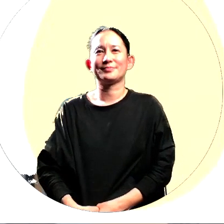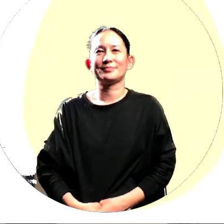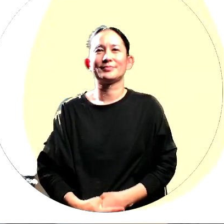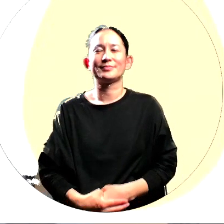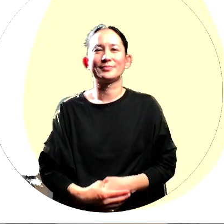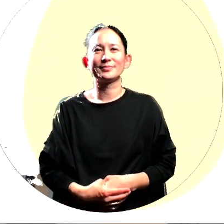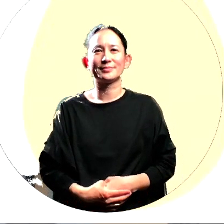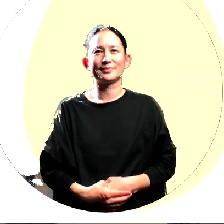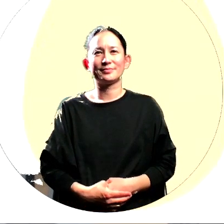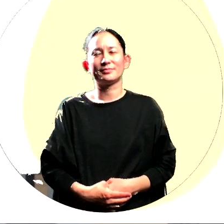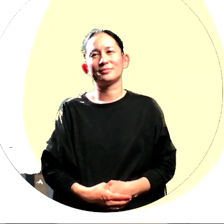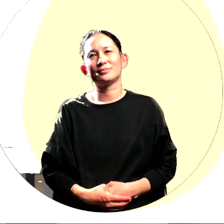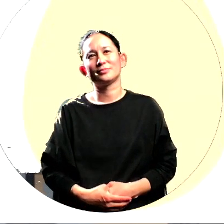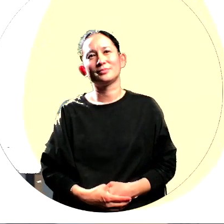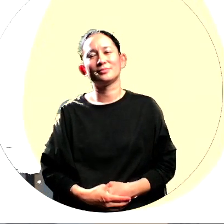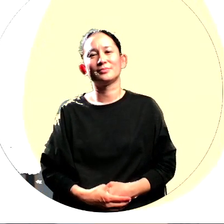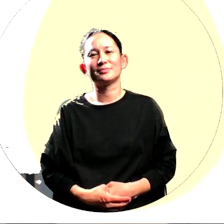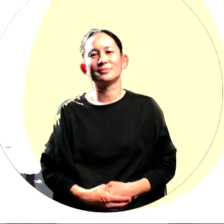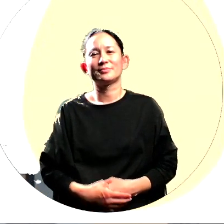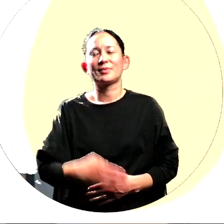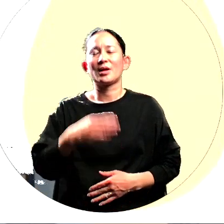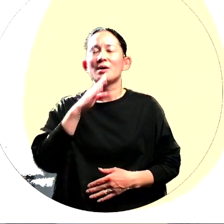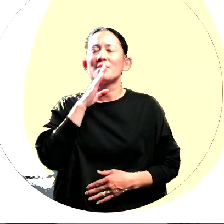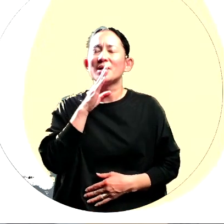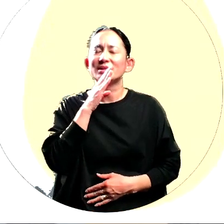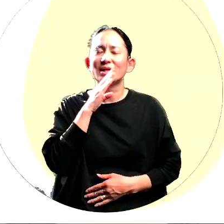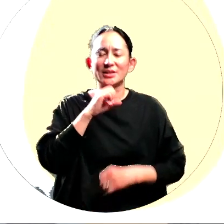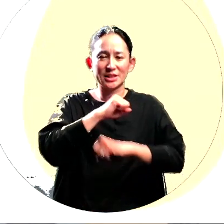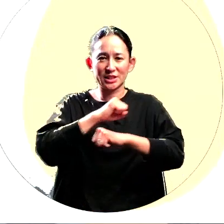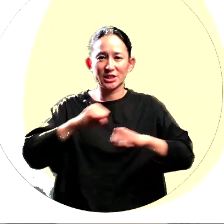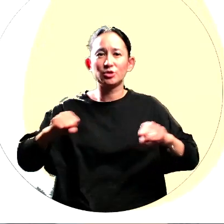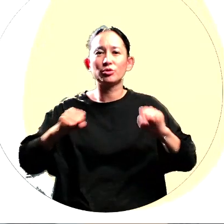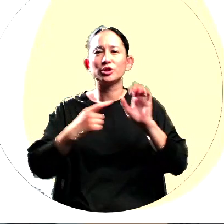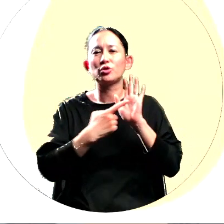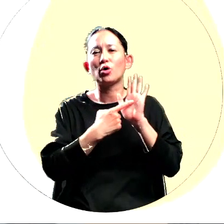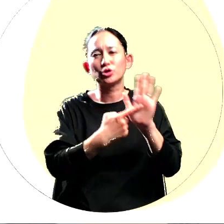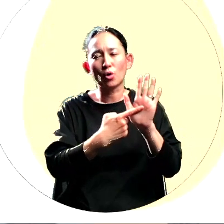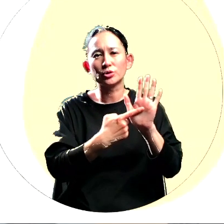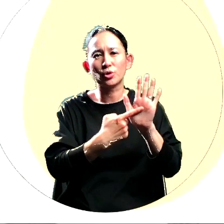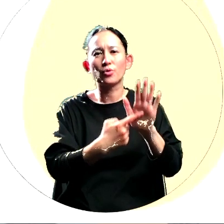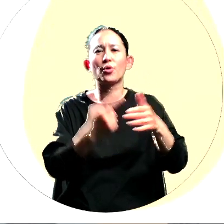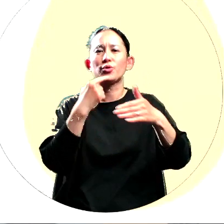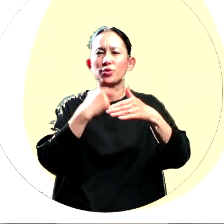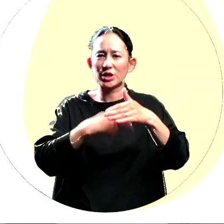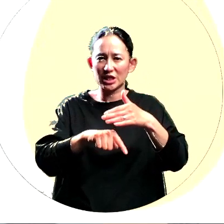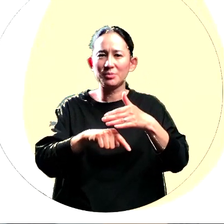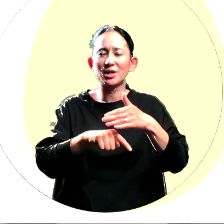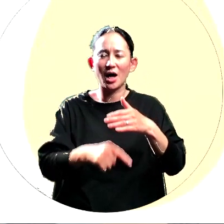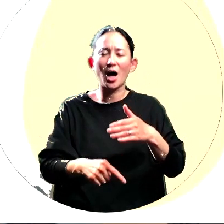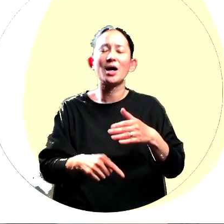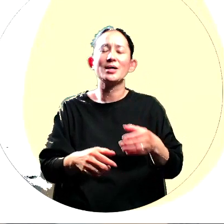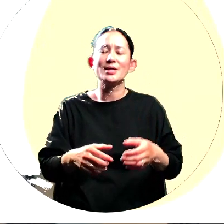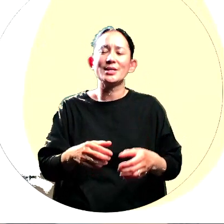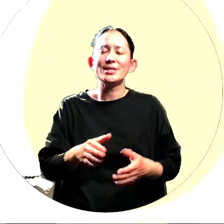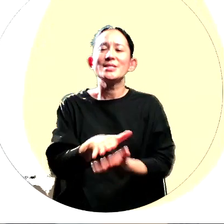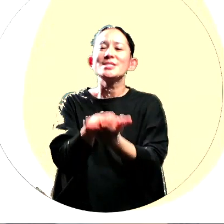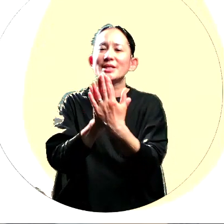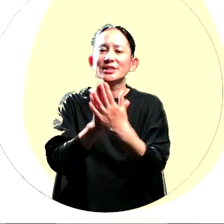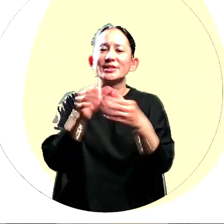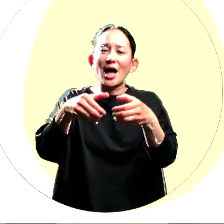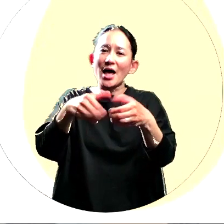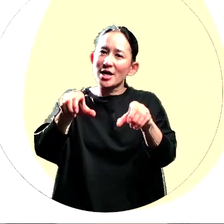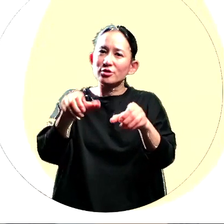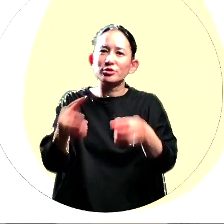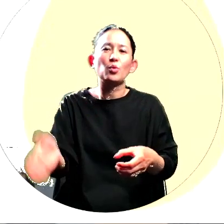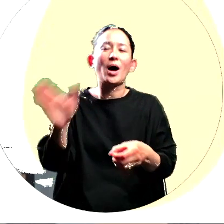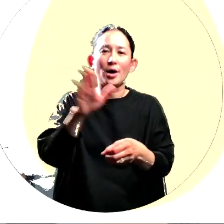death and he resurrected. まさに命の象徴というか、そういう意味がイースターエッグには込